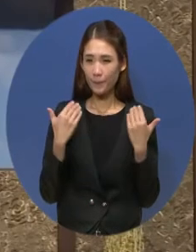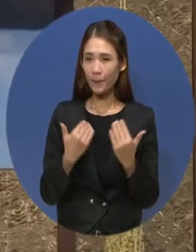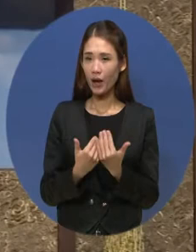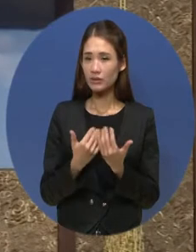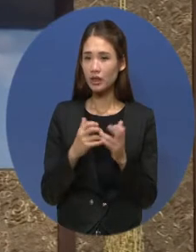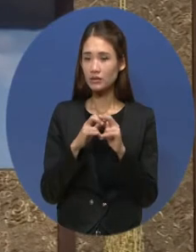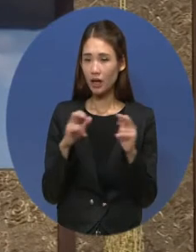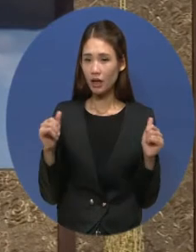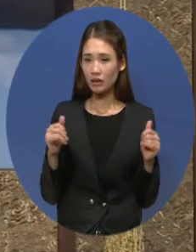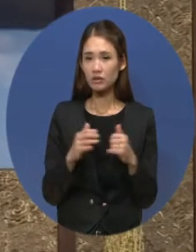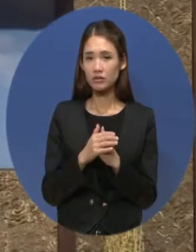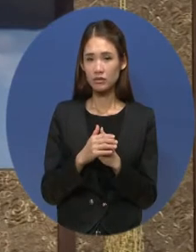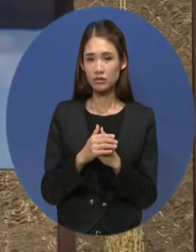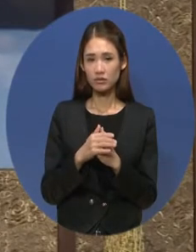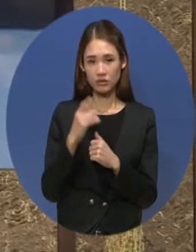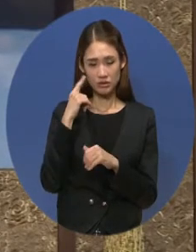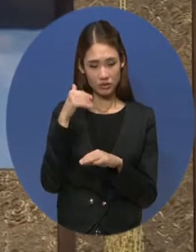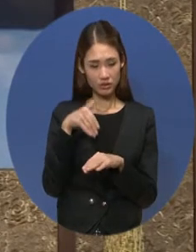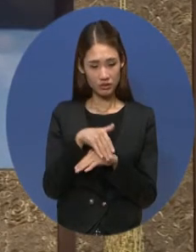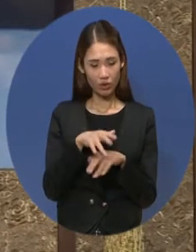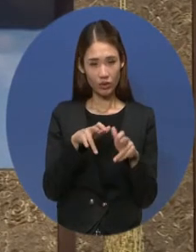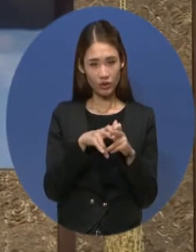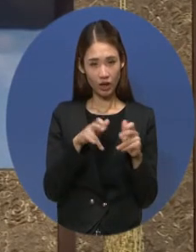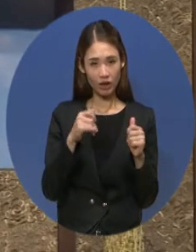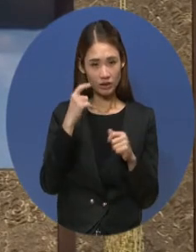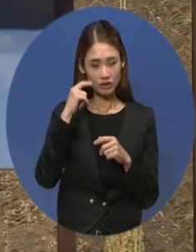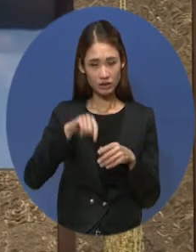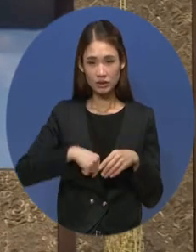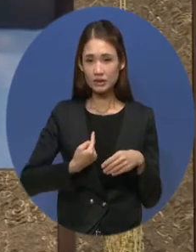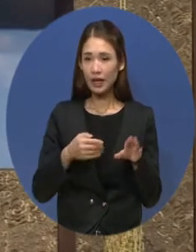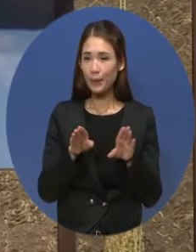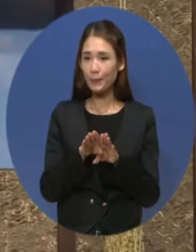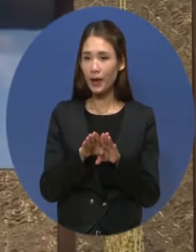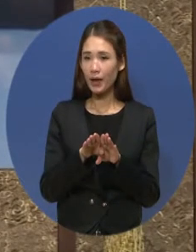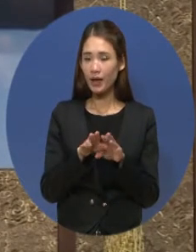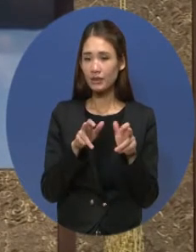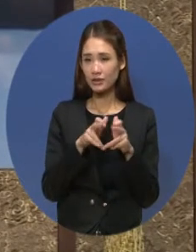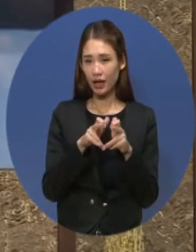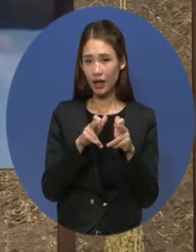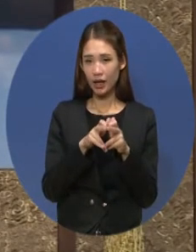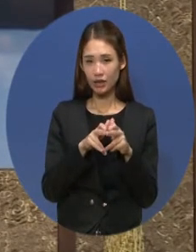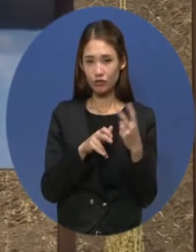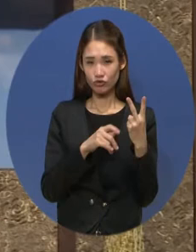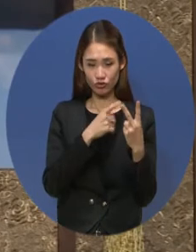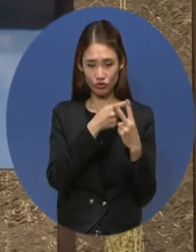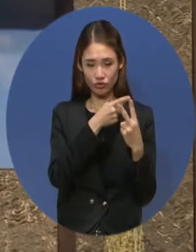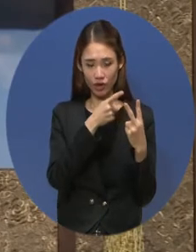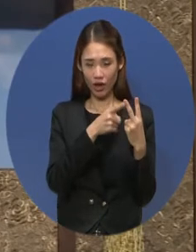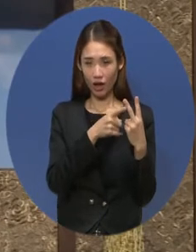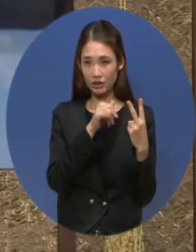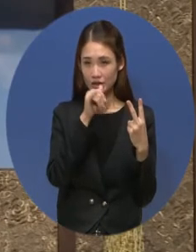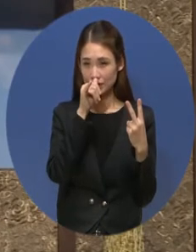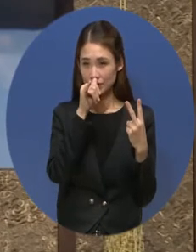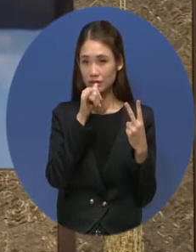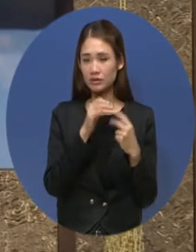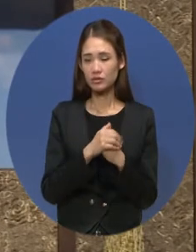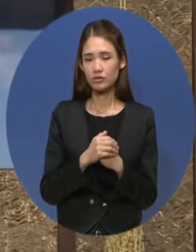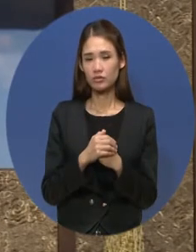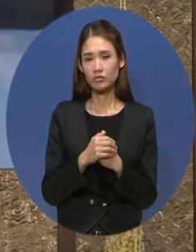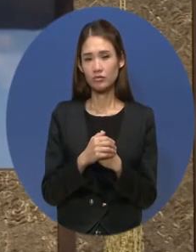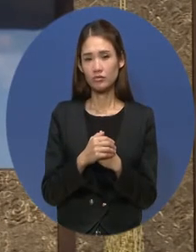이제 저희가 지적 장애 하고 4패 성장의 두가지를 발달장애 발달장애 라고 얘기를 분류를 합니다